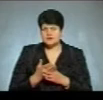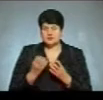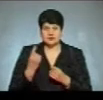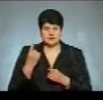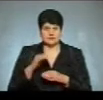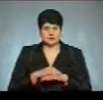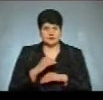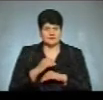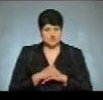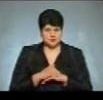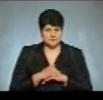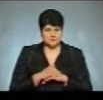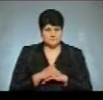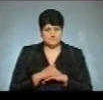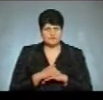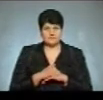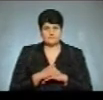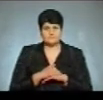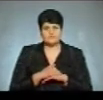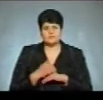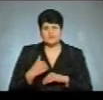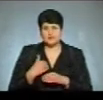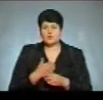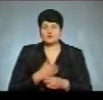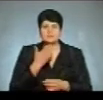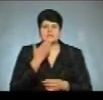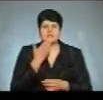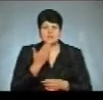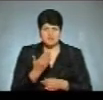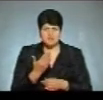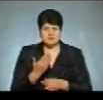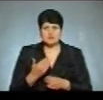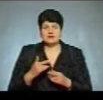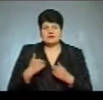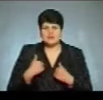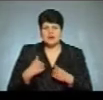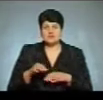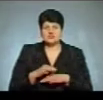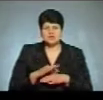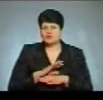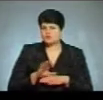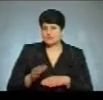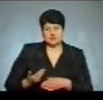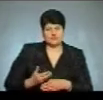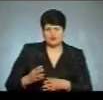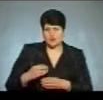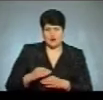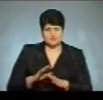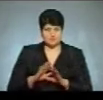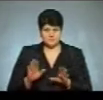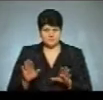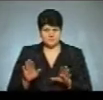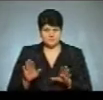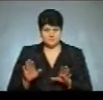вечора. Добрий вечір. Так. Добрий вечір. Я хотів би запитатися, я з жінкою не проживаю разом,